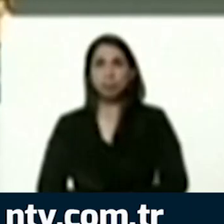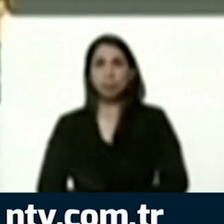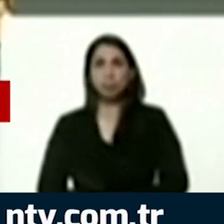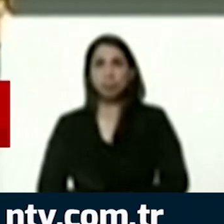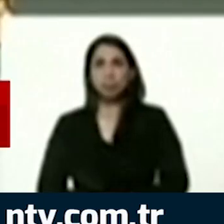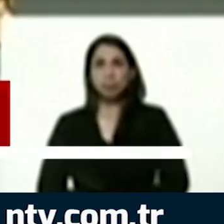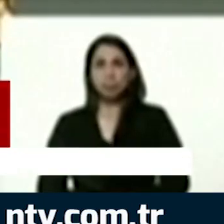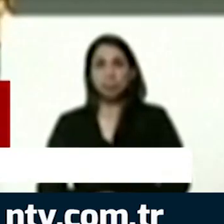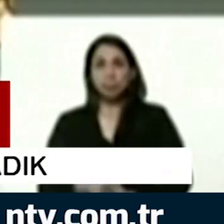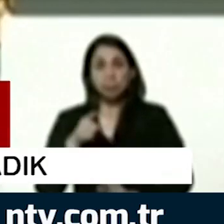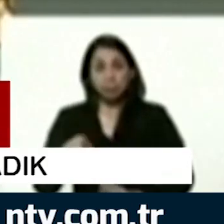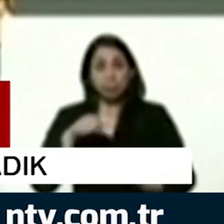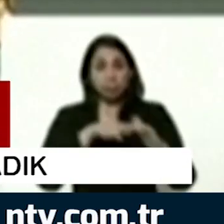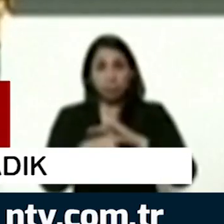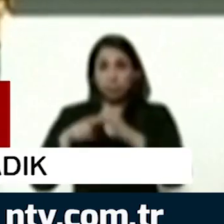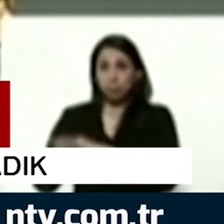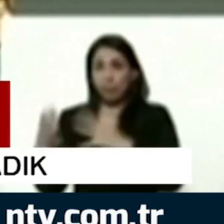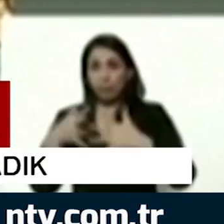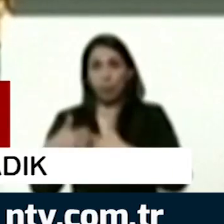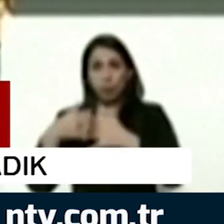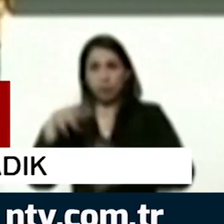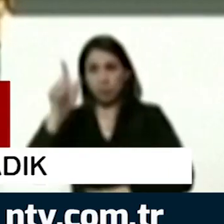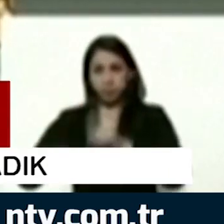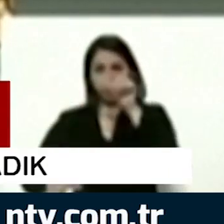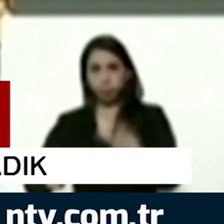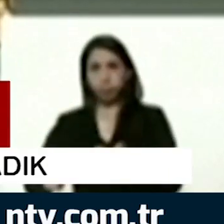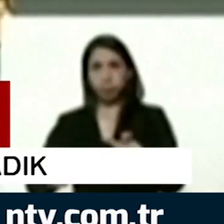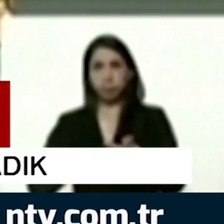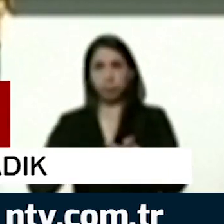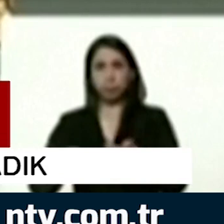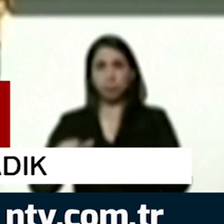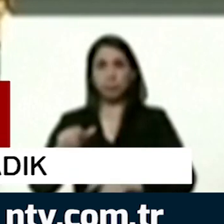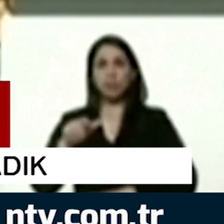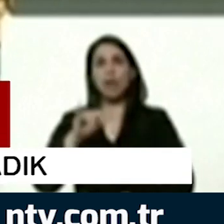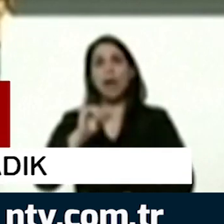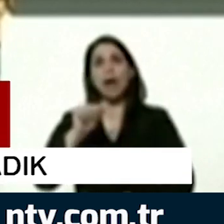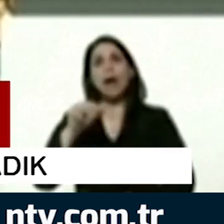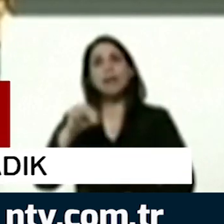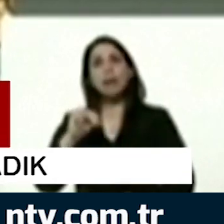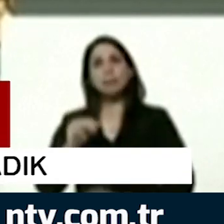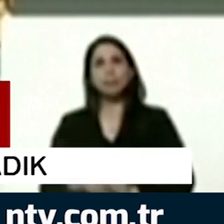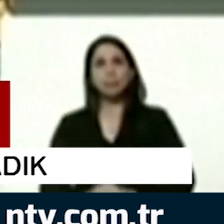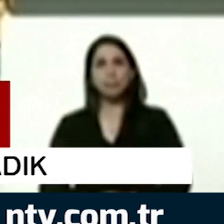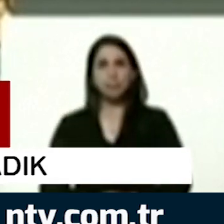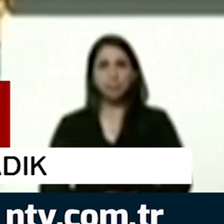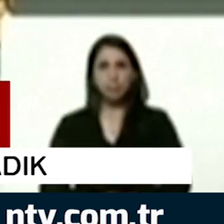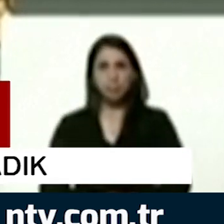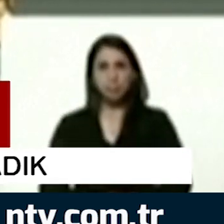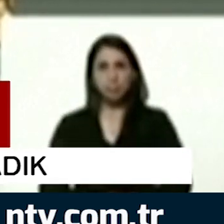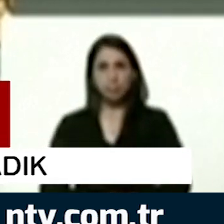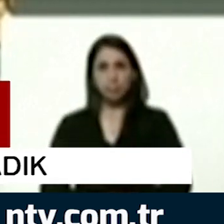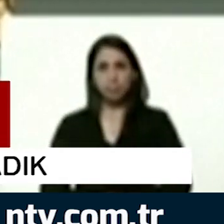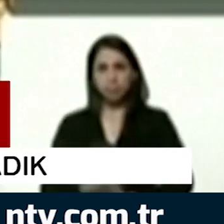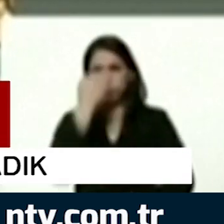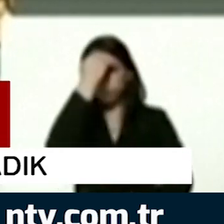için buluşuyorum kolombiya'da Venus Allah karşı terörist bir saldırı hazırlanıyor ABD hükümeti ülkeyi kana